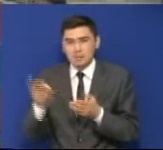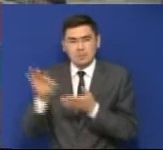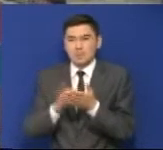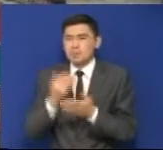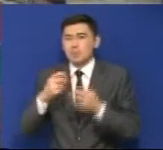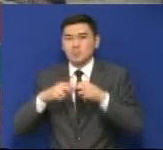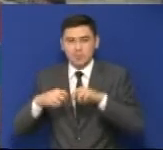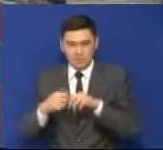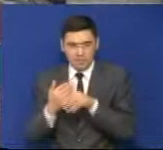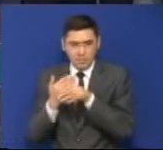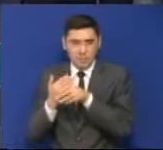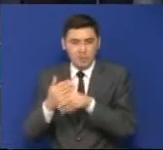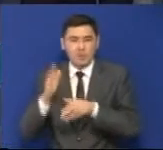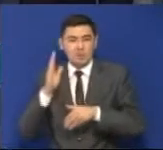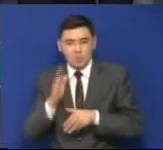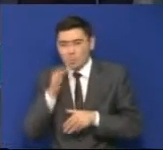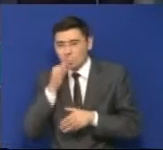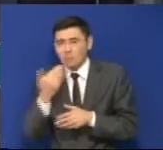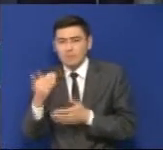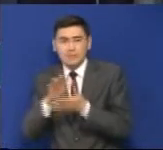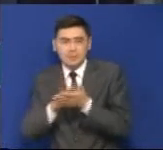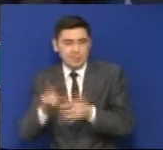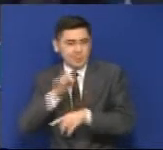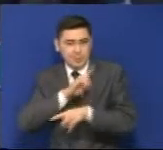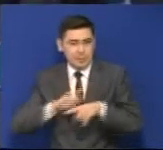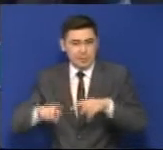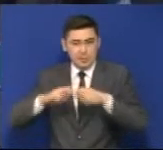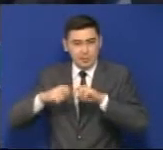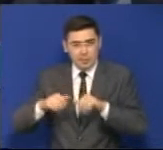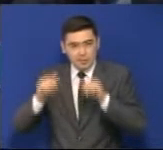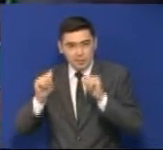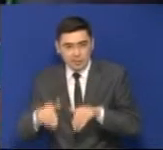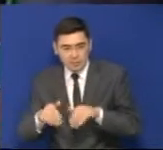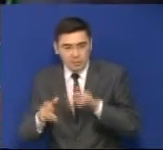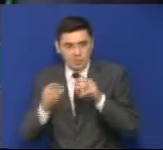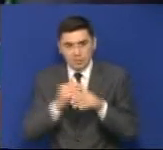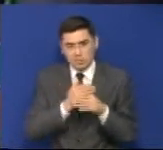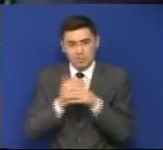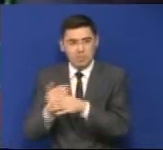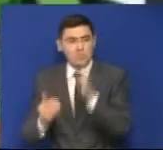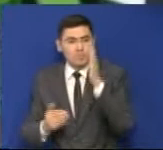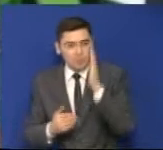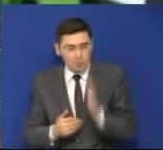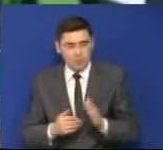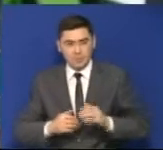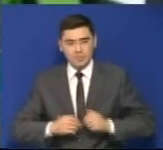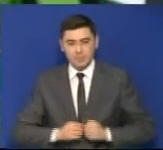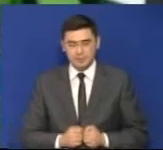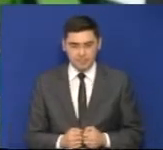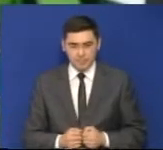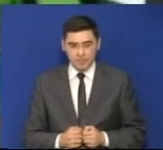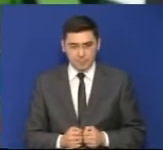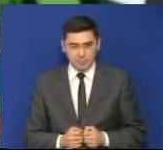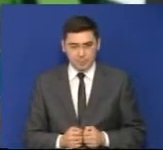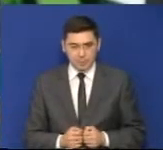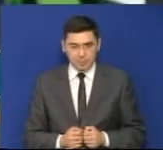көшті. Енді тұрғындардың өтініші жылдан шешіліп, құзырлы органға шұғыл жететін болды. Мемлекеттік қызметкерлер мен